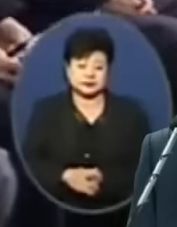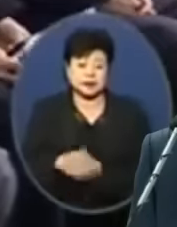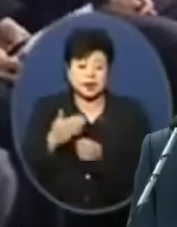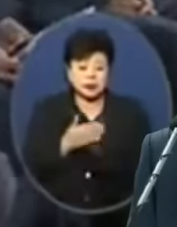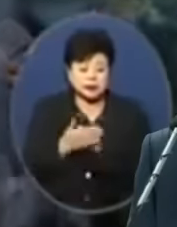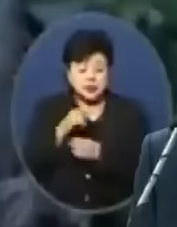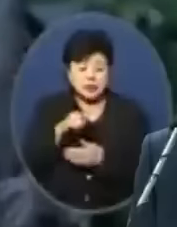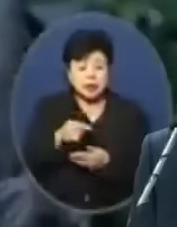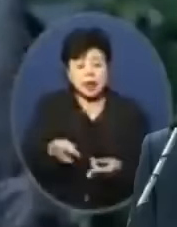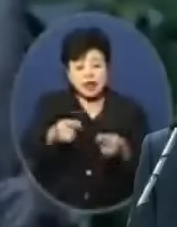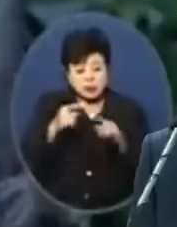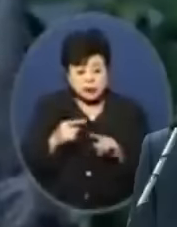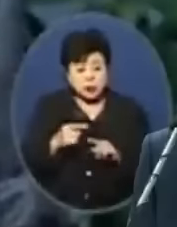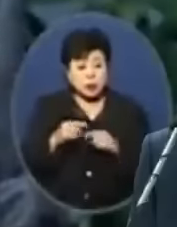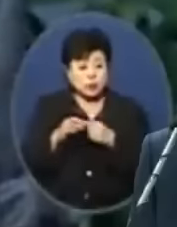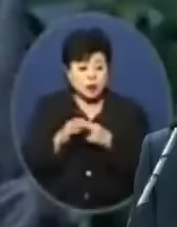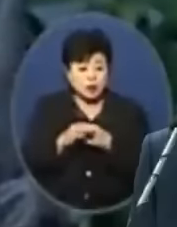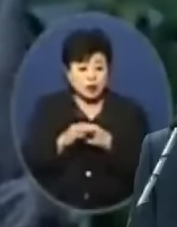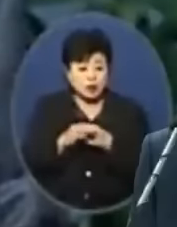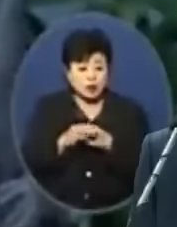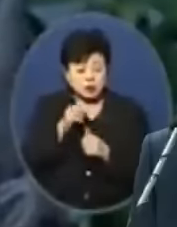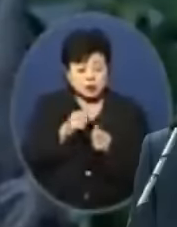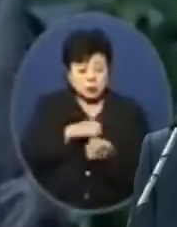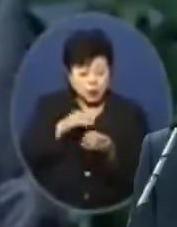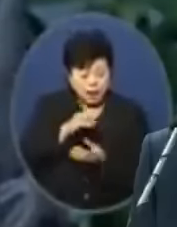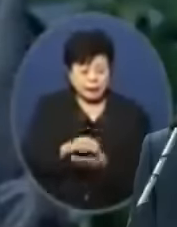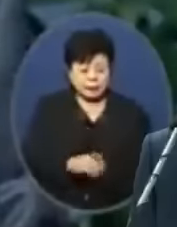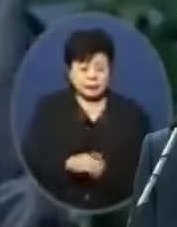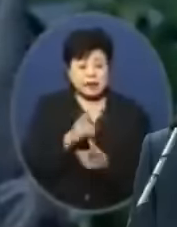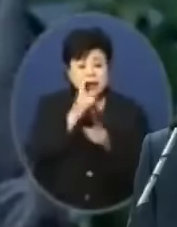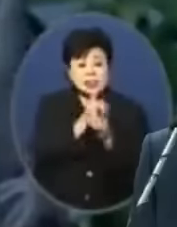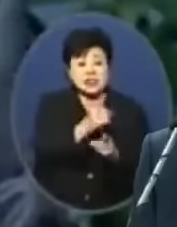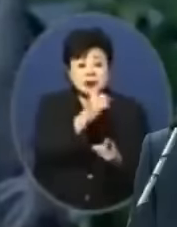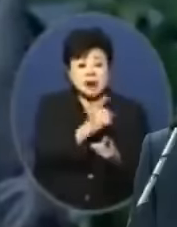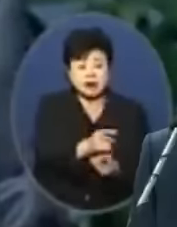은혜가 마음속에 들어오면 어떤 시험과 환난도 이기고